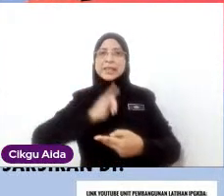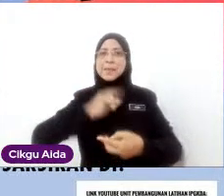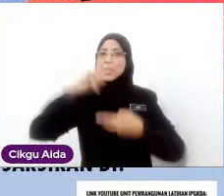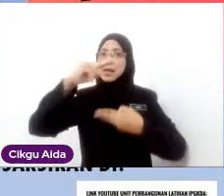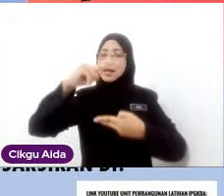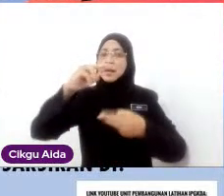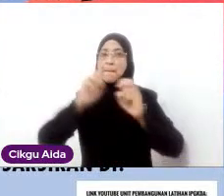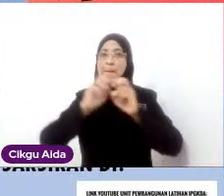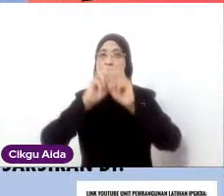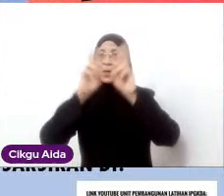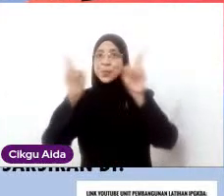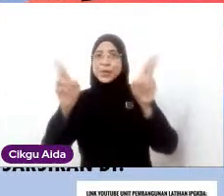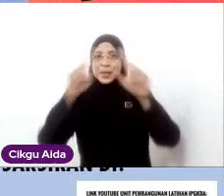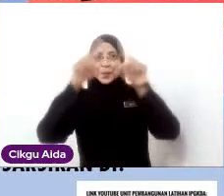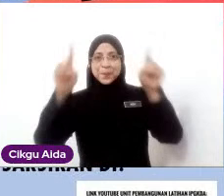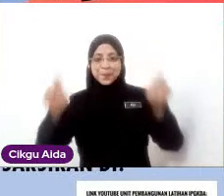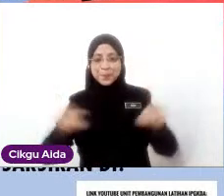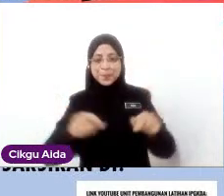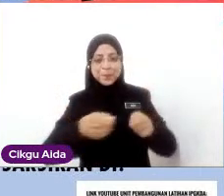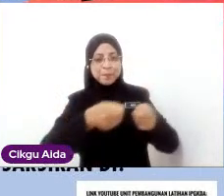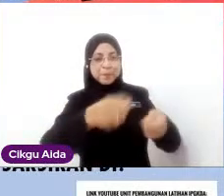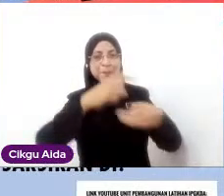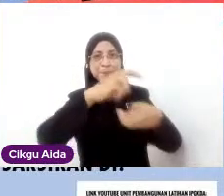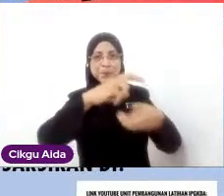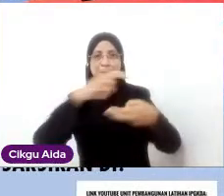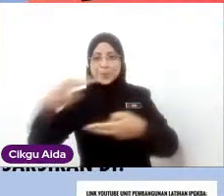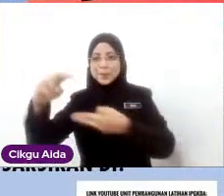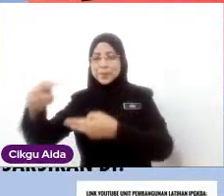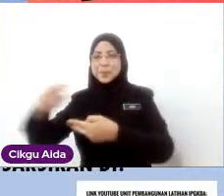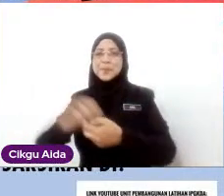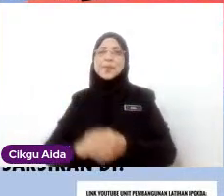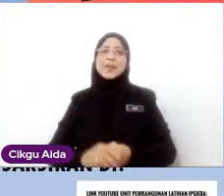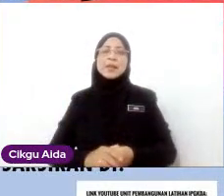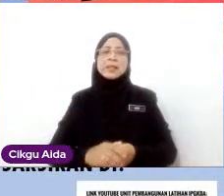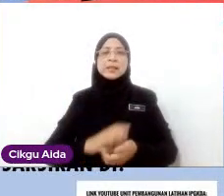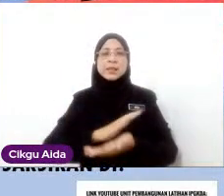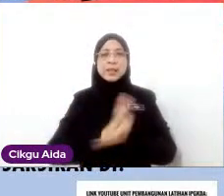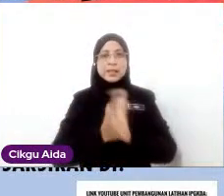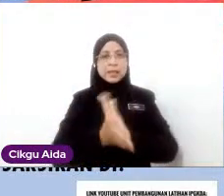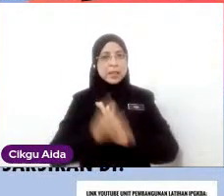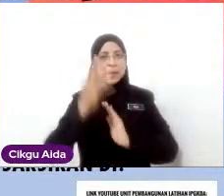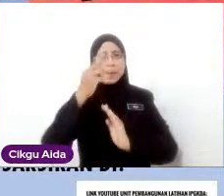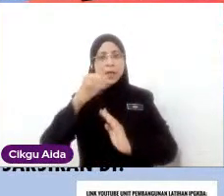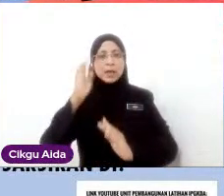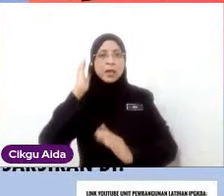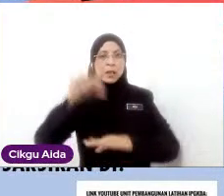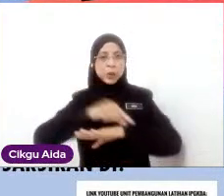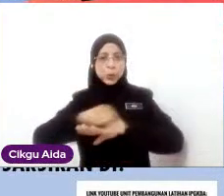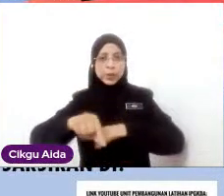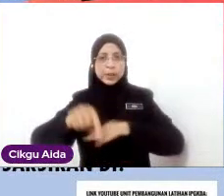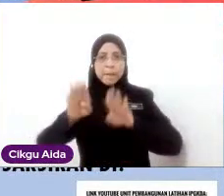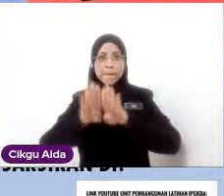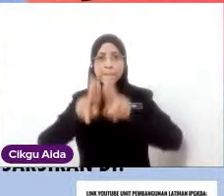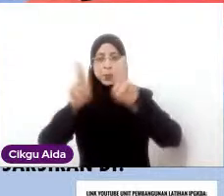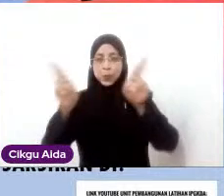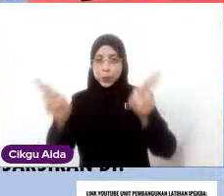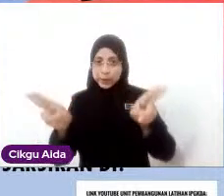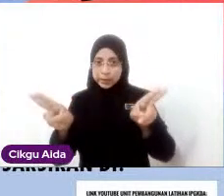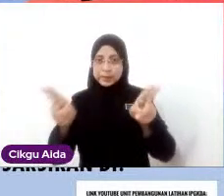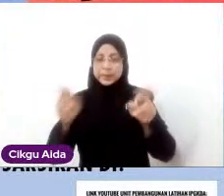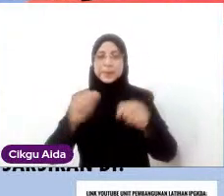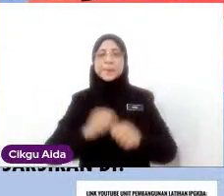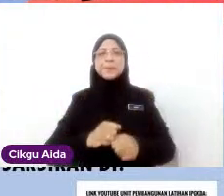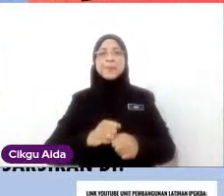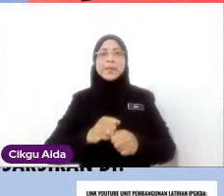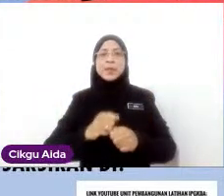dapat whiteboard. Okay, so yang ni saya menggunakan whiteboard diorang juga dan gunakan dalam kelas supaya whiteboard tu lebih dekat dan